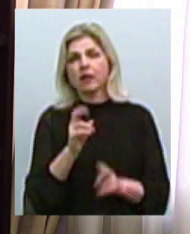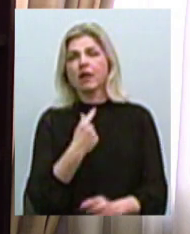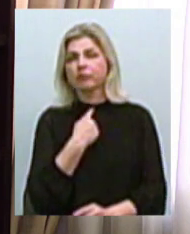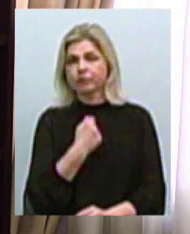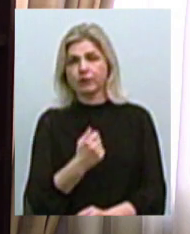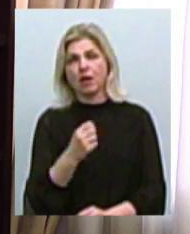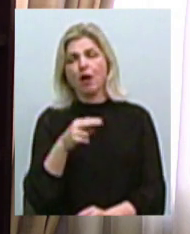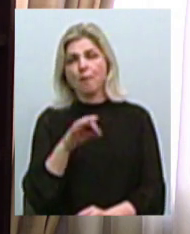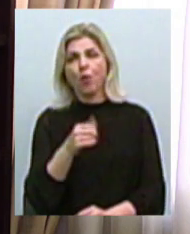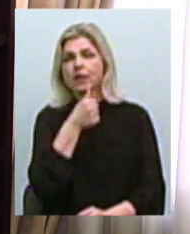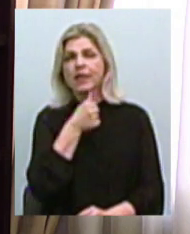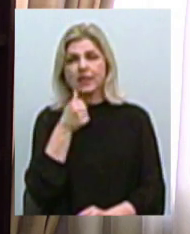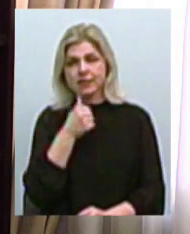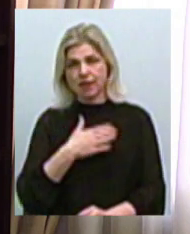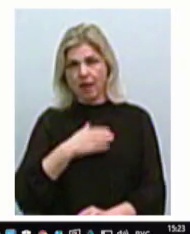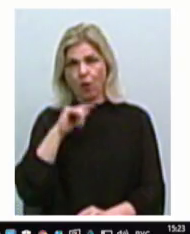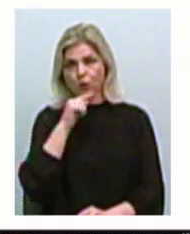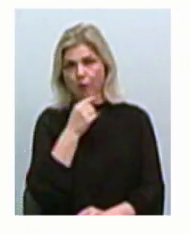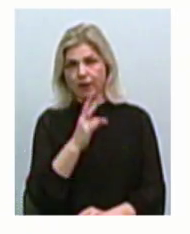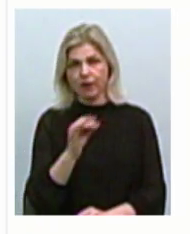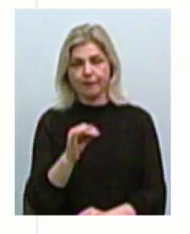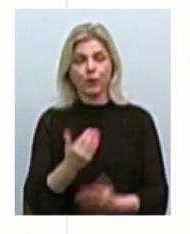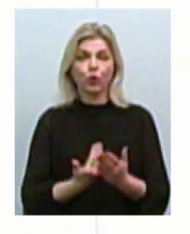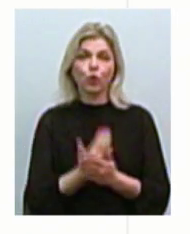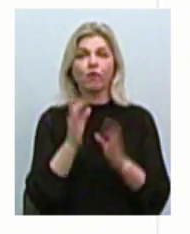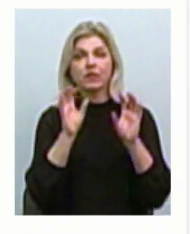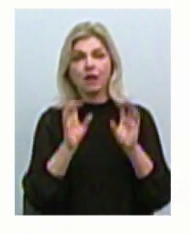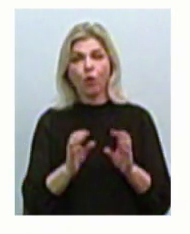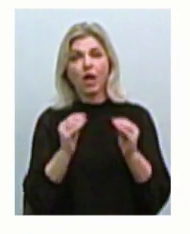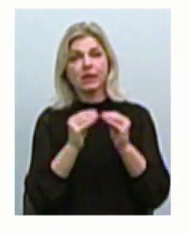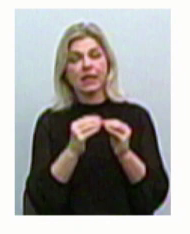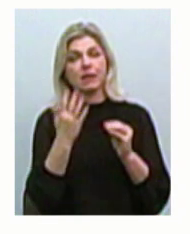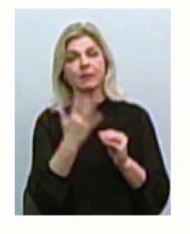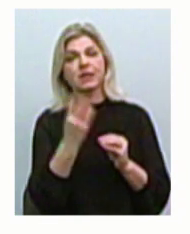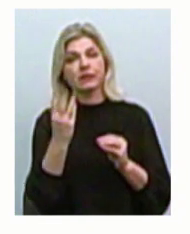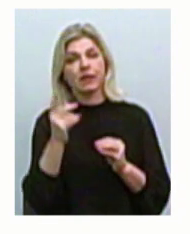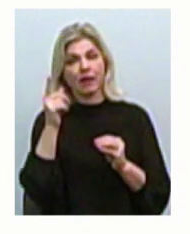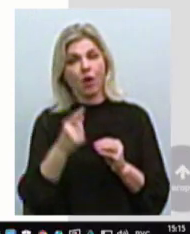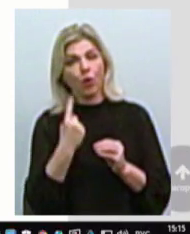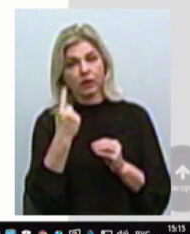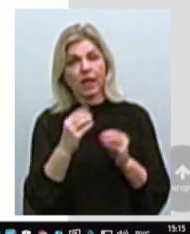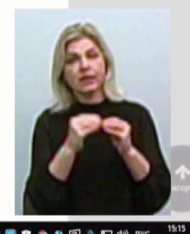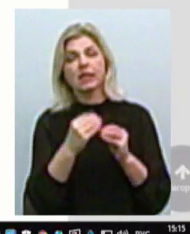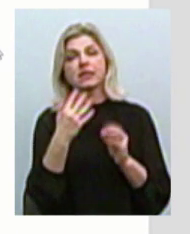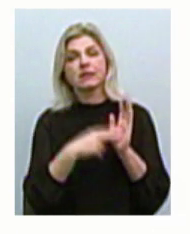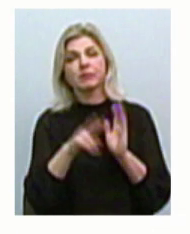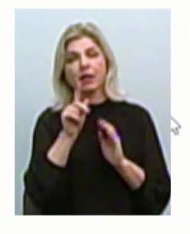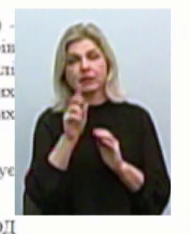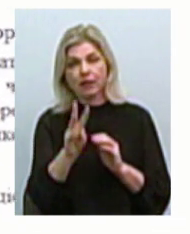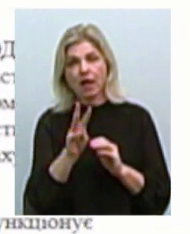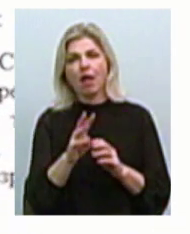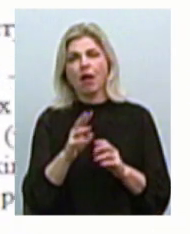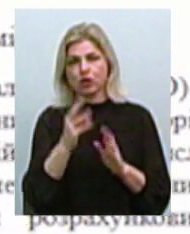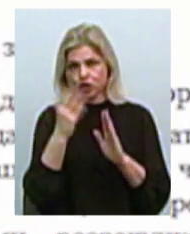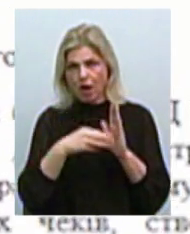по детінізації нашої економіки. У нових законах 1053.1 та 1073 передбачено підвищення